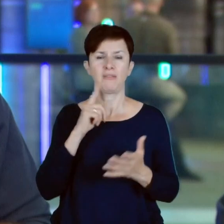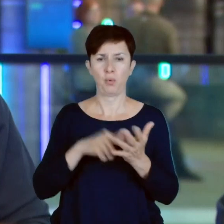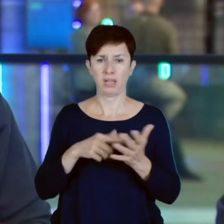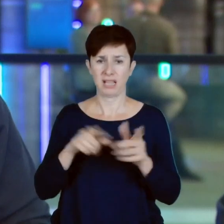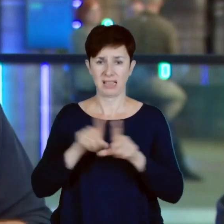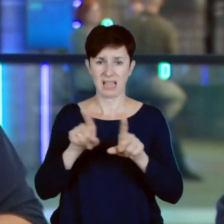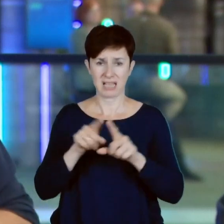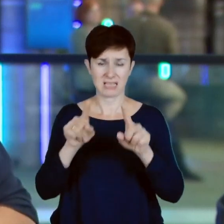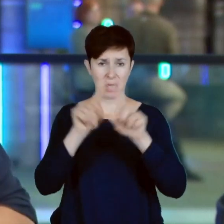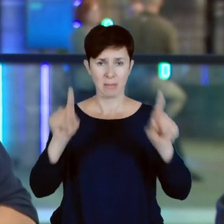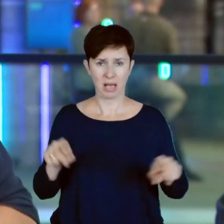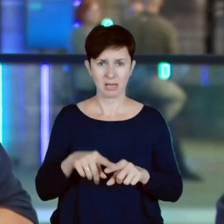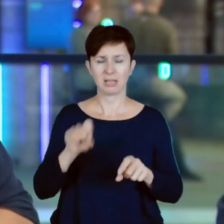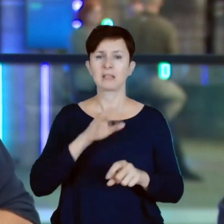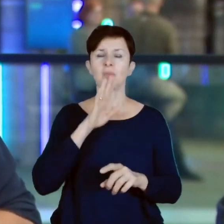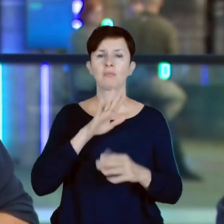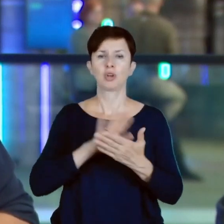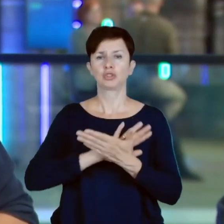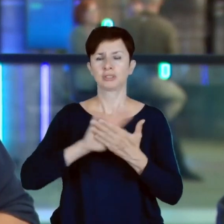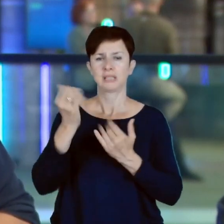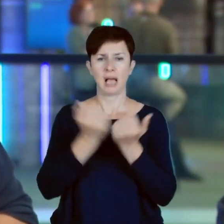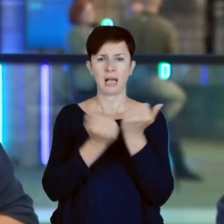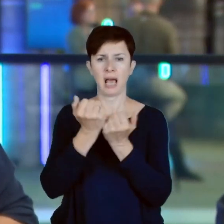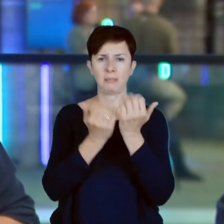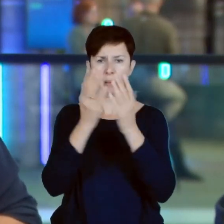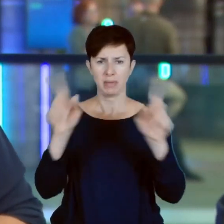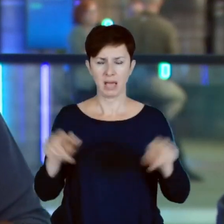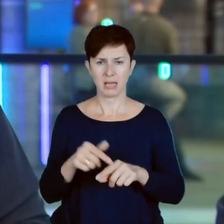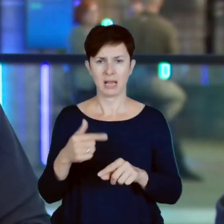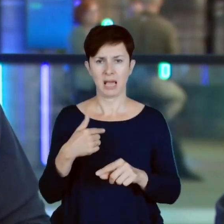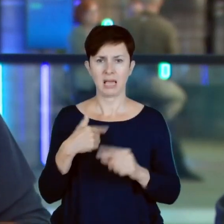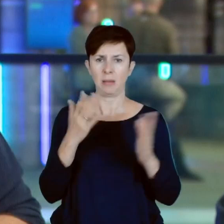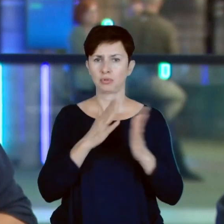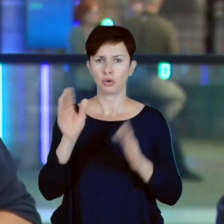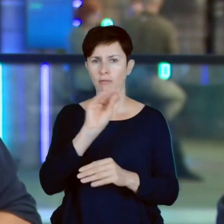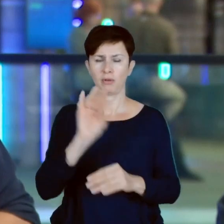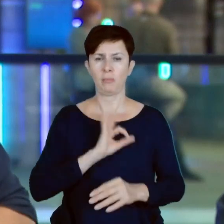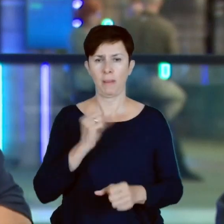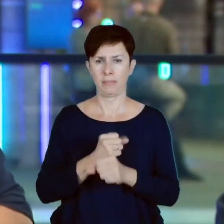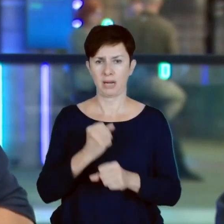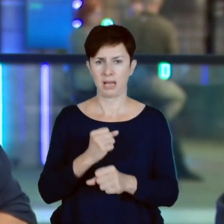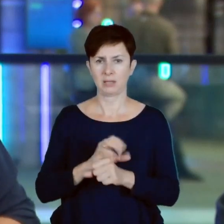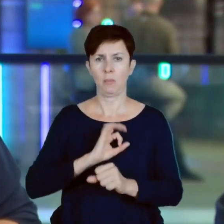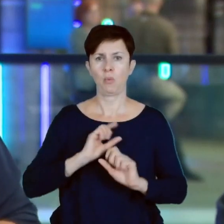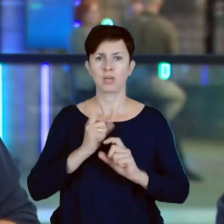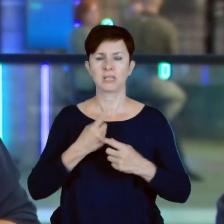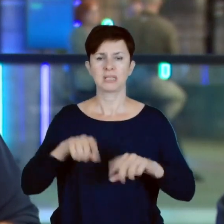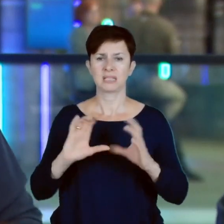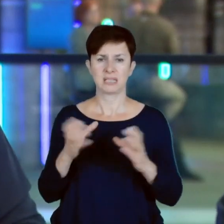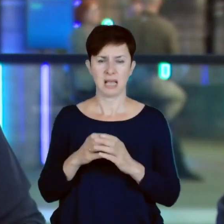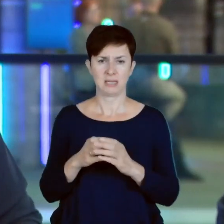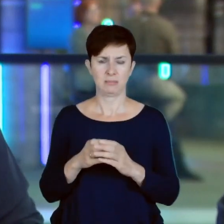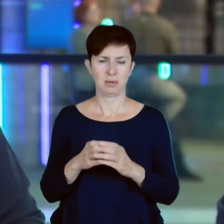taką pustą kartką, przy którą ja codziennie siadam, żeby zorganizować swoją pracę, siebie i mojego zespołu. I to już nie jest historia o